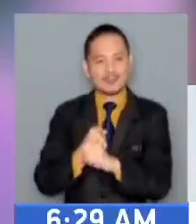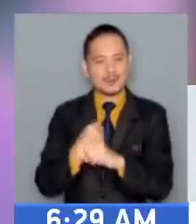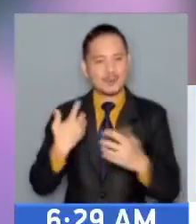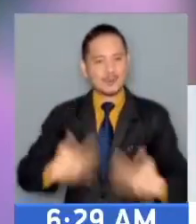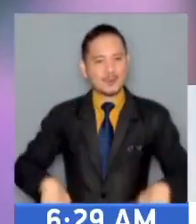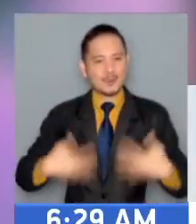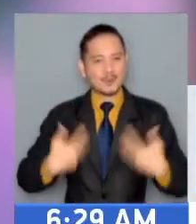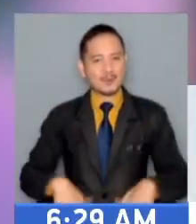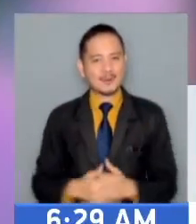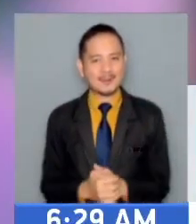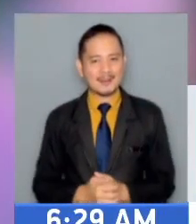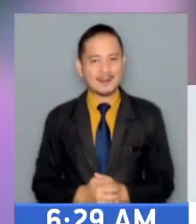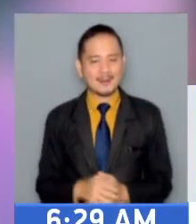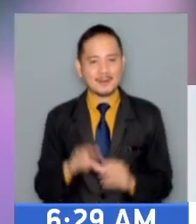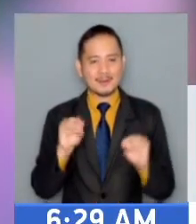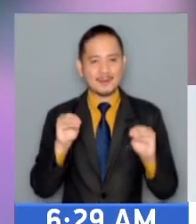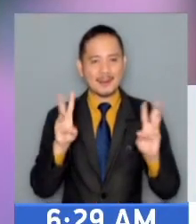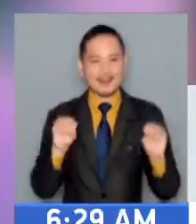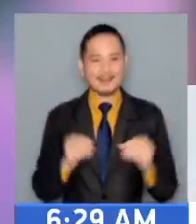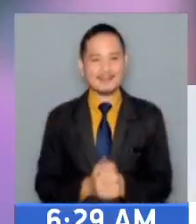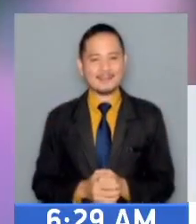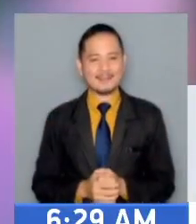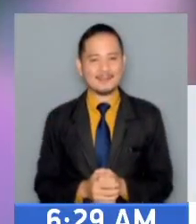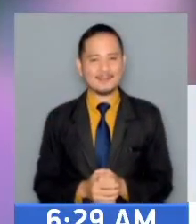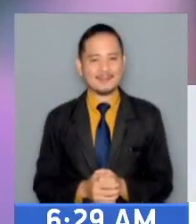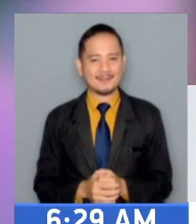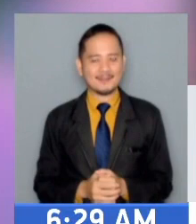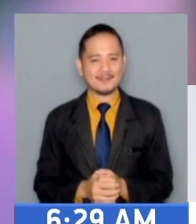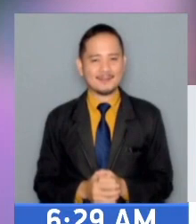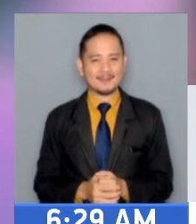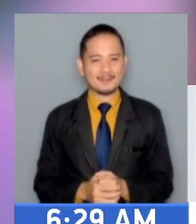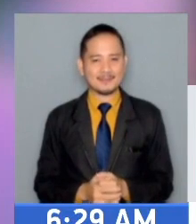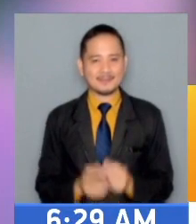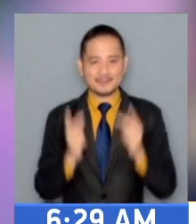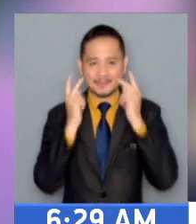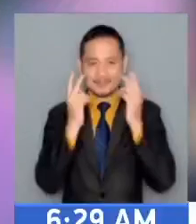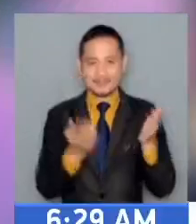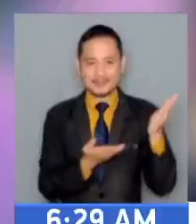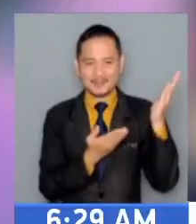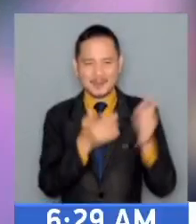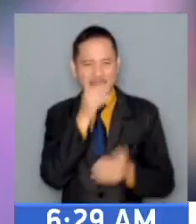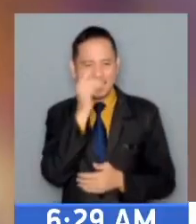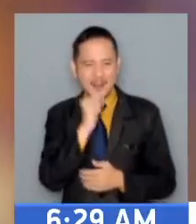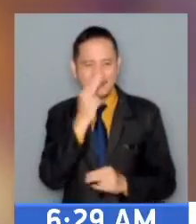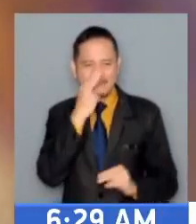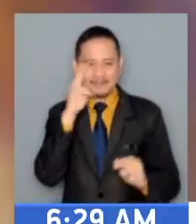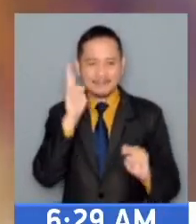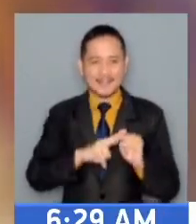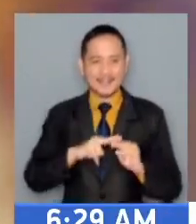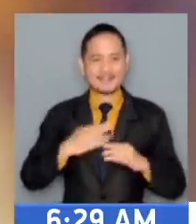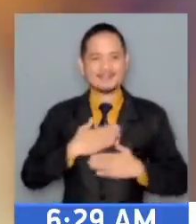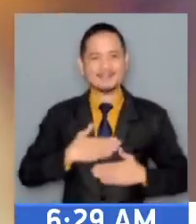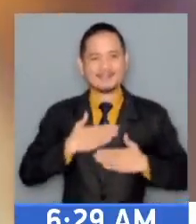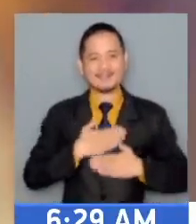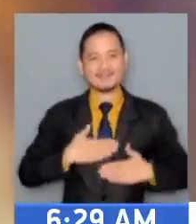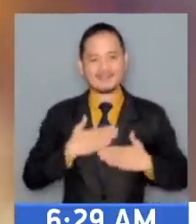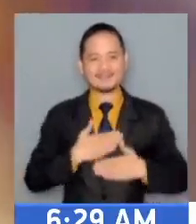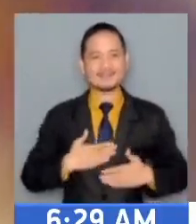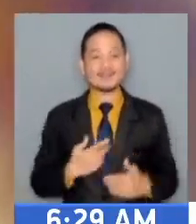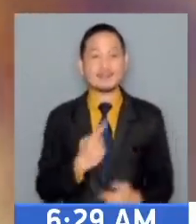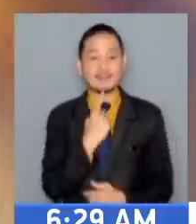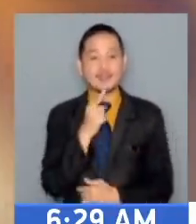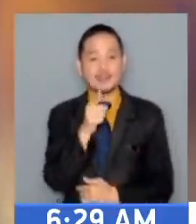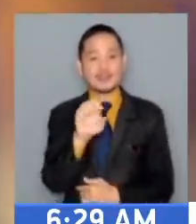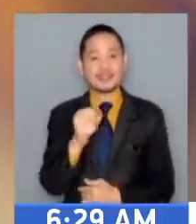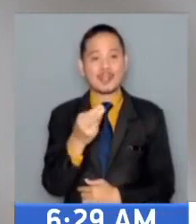Konti na lang. Look at that. We're having so much fun. Enjoy kayo. We miss you, Shai.